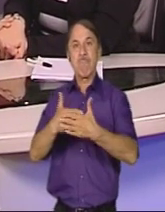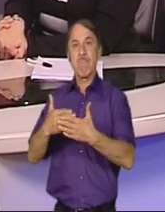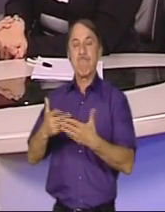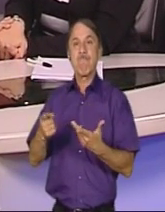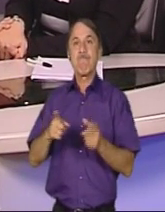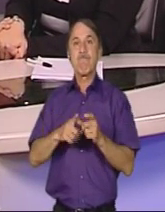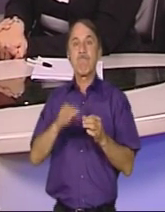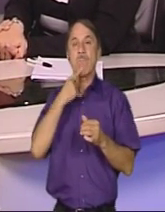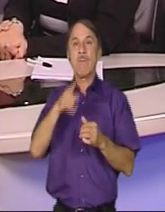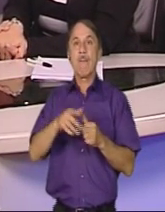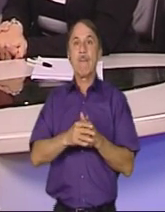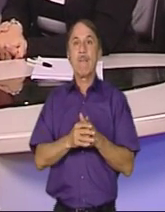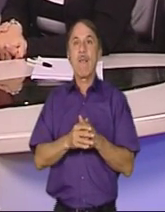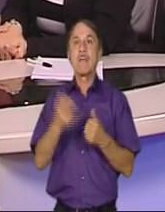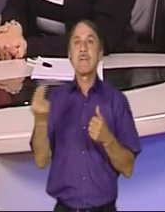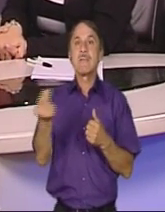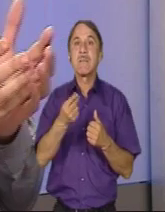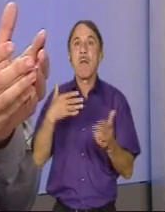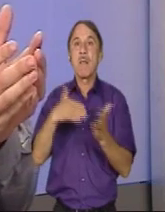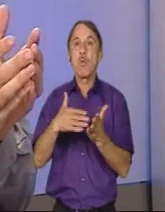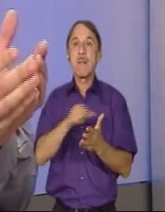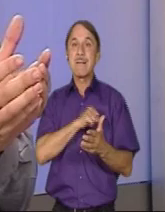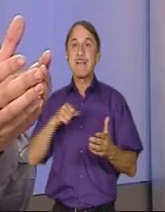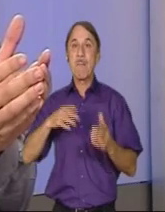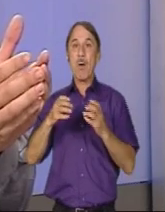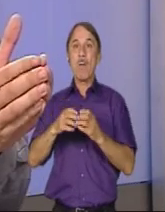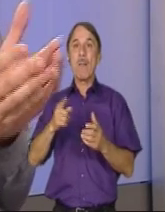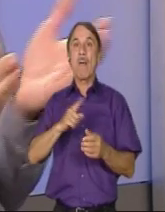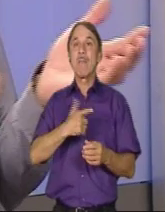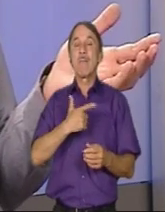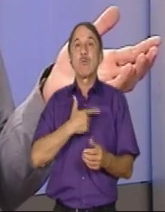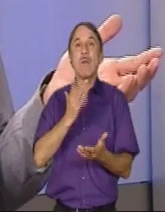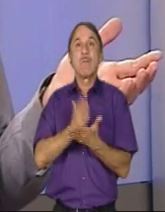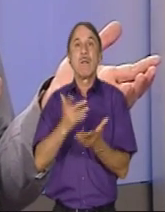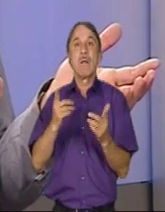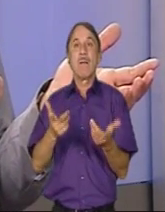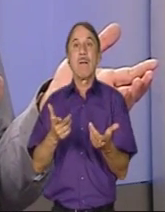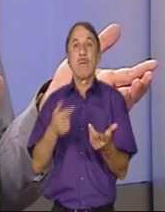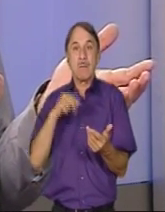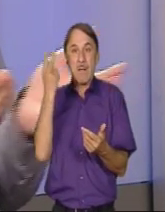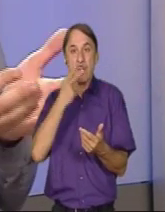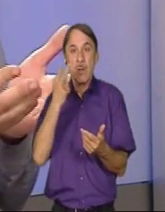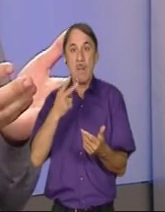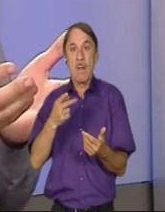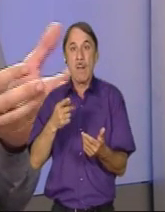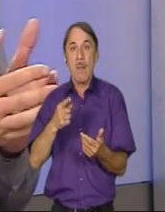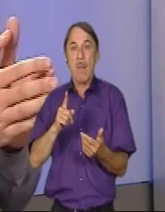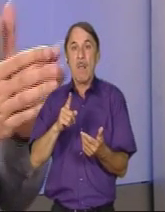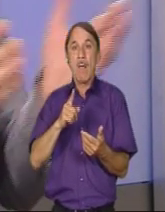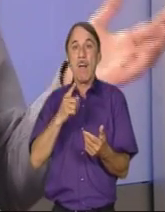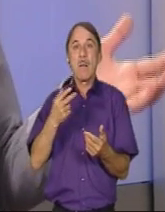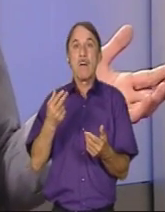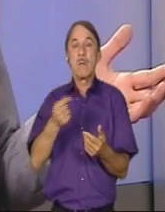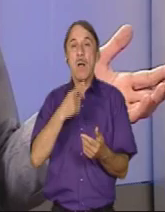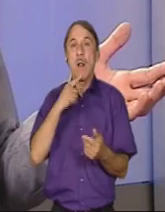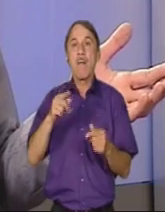principijalnosti i spremnosti na žrtvu i na borbu. Znači, Srbija da bi bila samostalna, nikada nije mogla lako to da izdejstvuje. Da se razumemo. Znači,